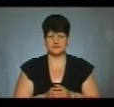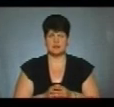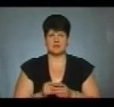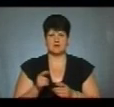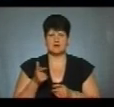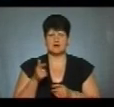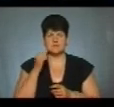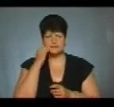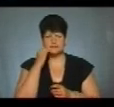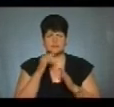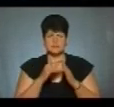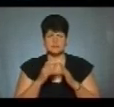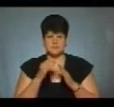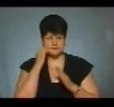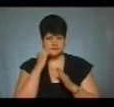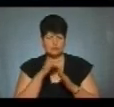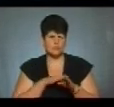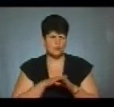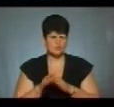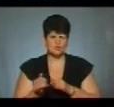повністю забезпечений